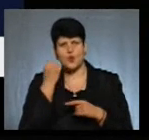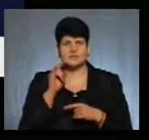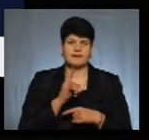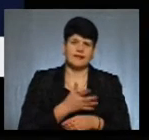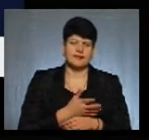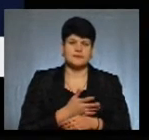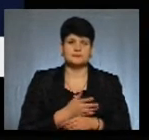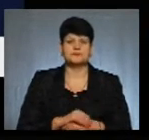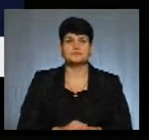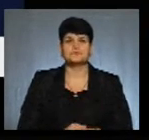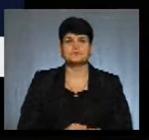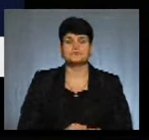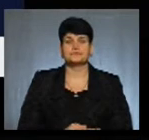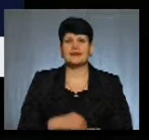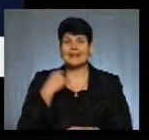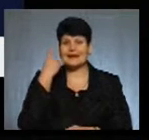чи дитина?